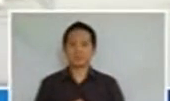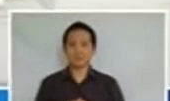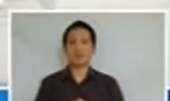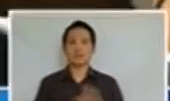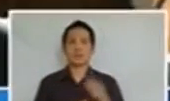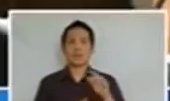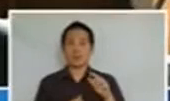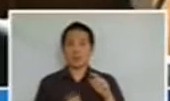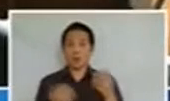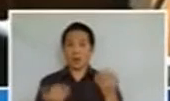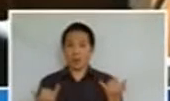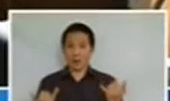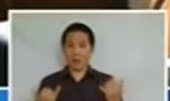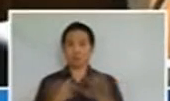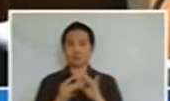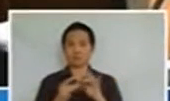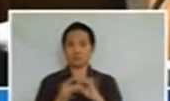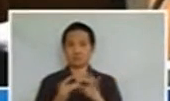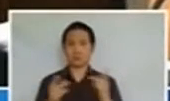Go home to the province,